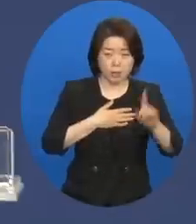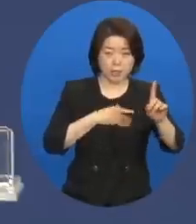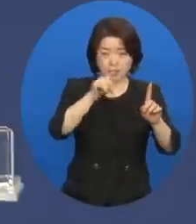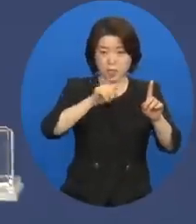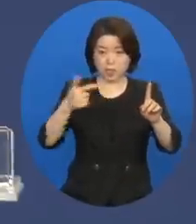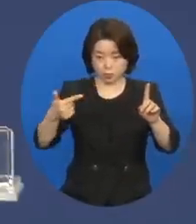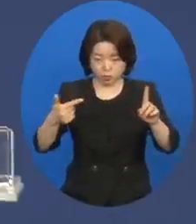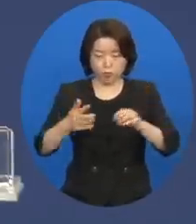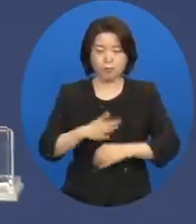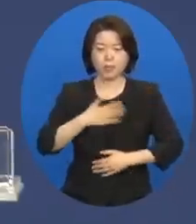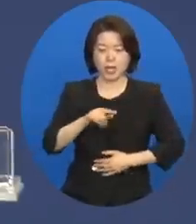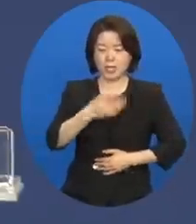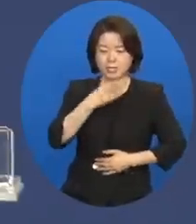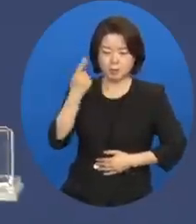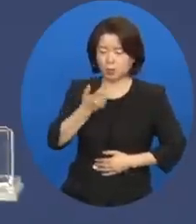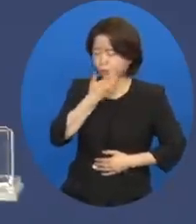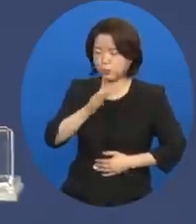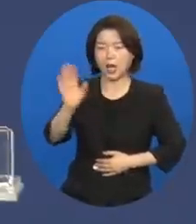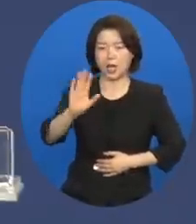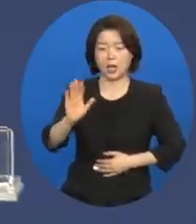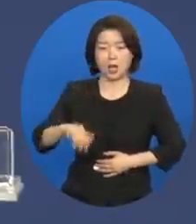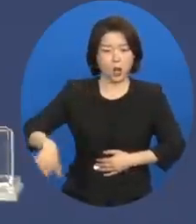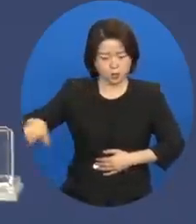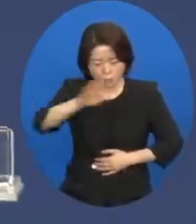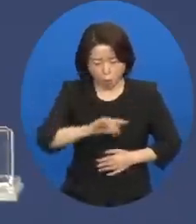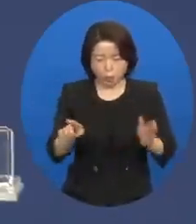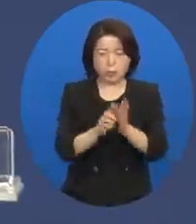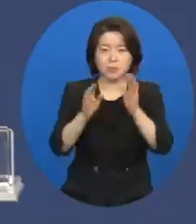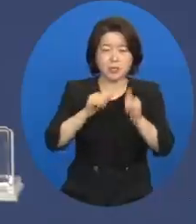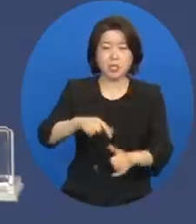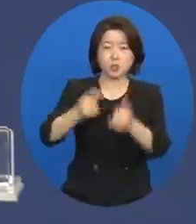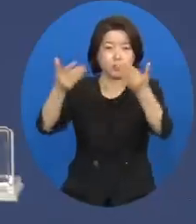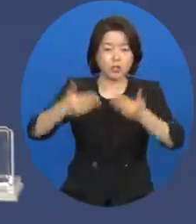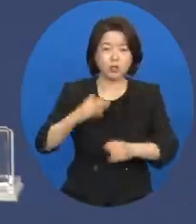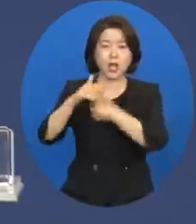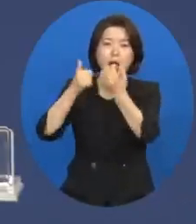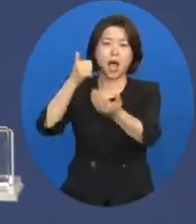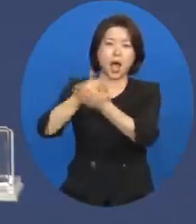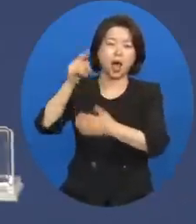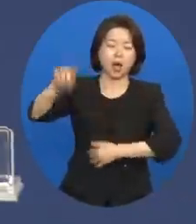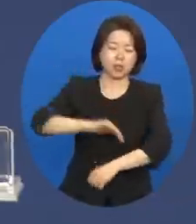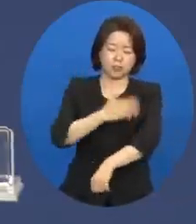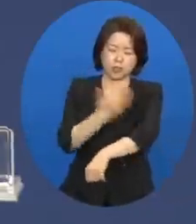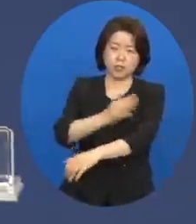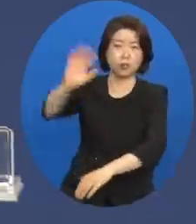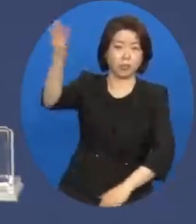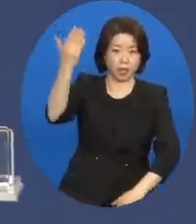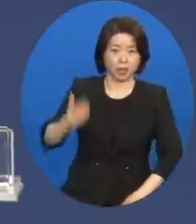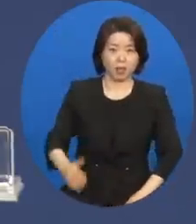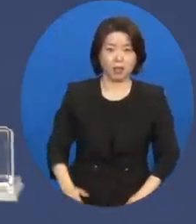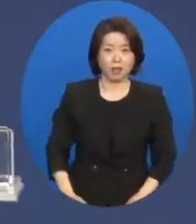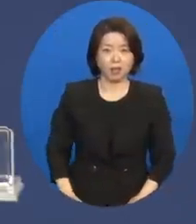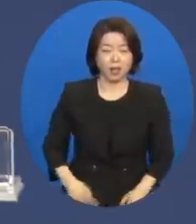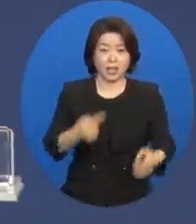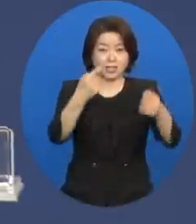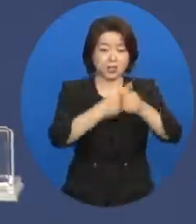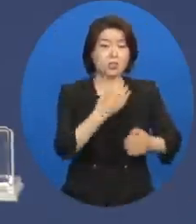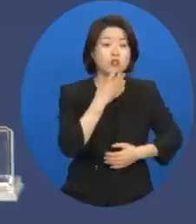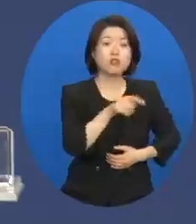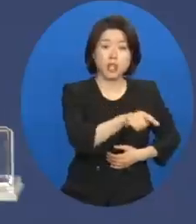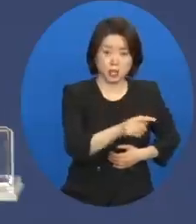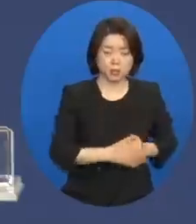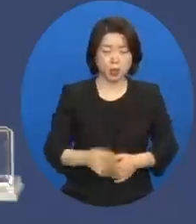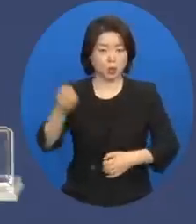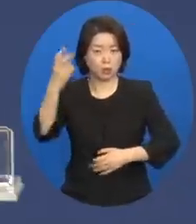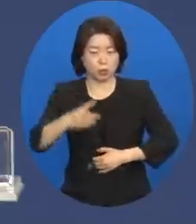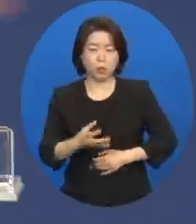복음을 부끄러워하지 아니하느니 이 복음은 모든 믿는 자에게 구원을 주시는 하나님의 능력이 됨이라. 첫째는 유대인에게요